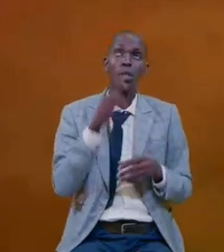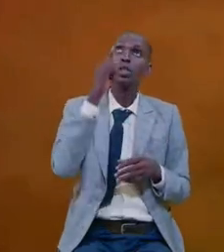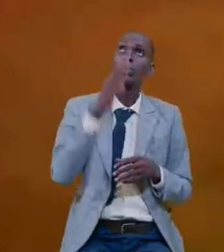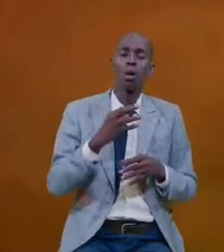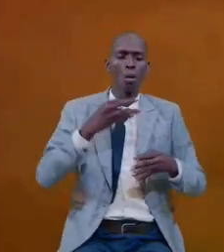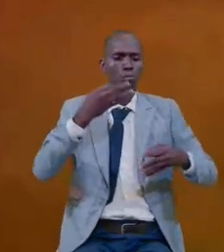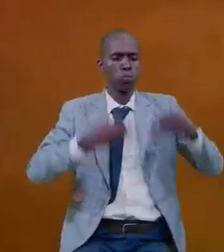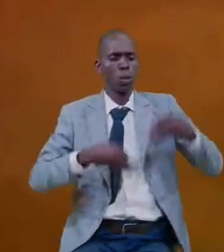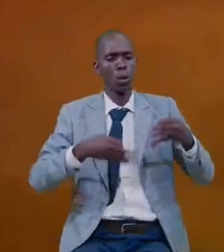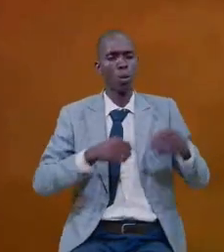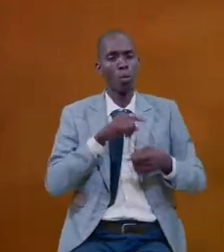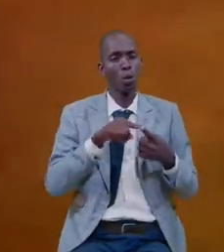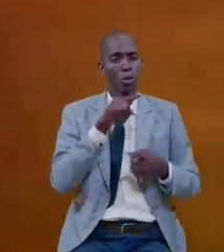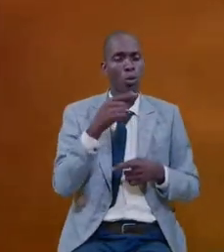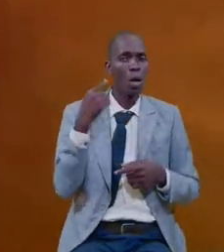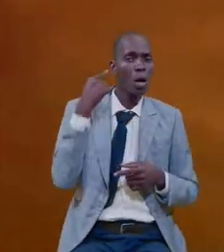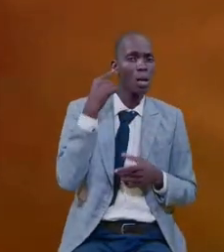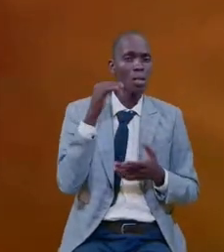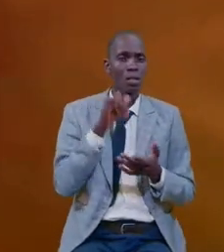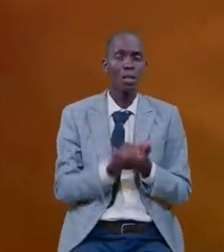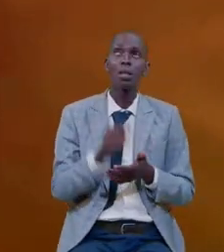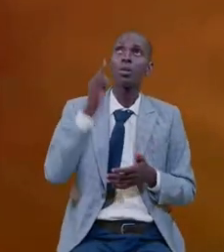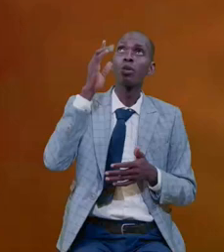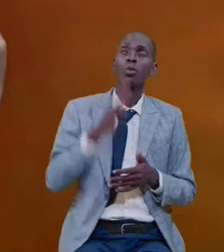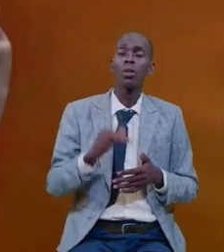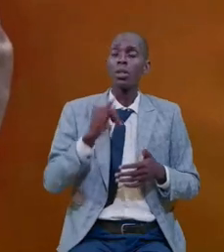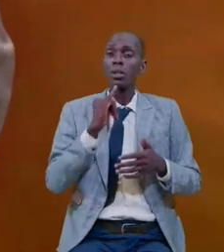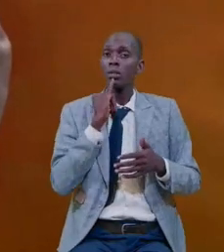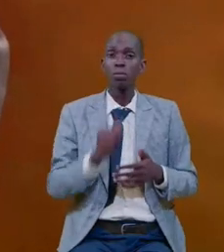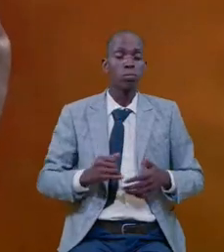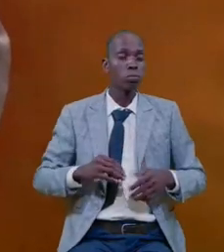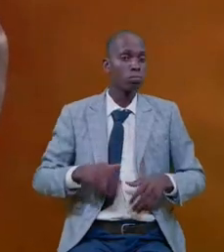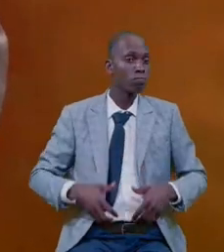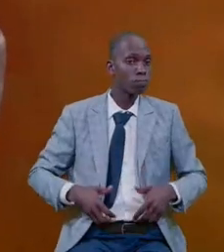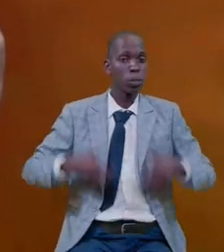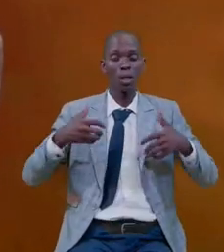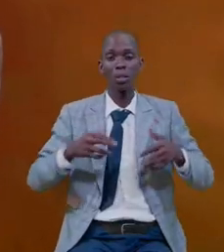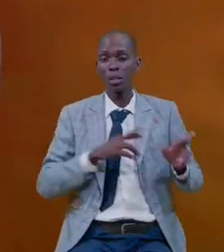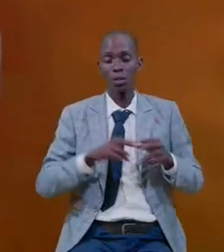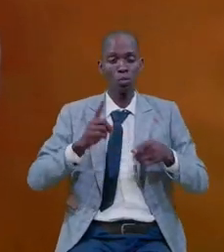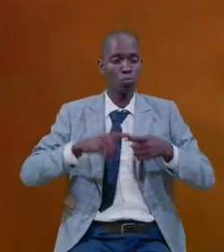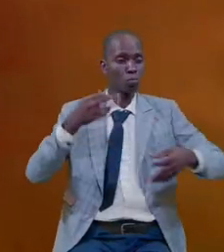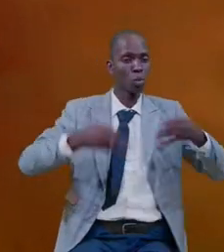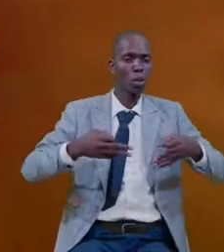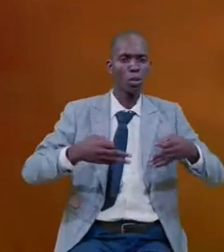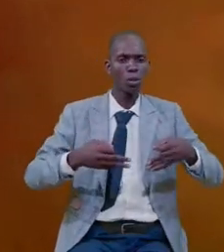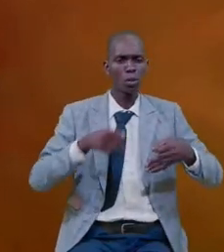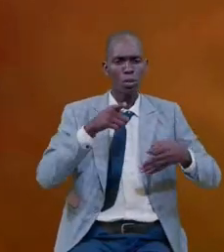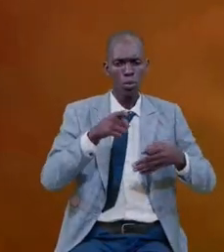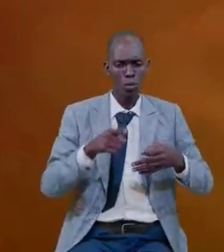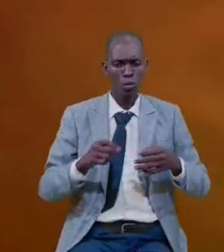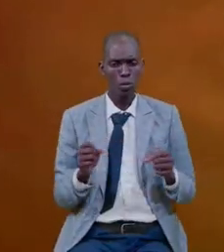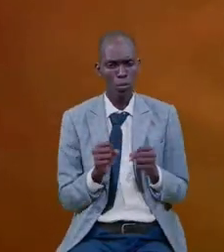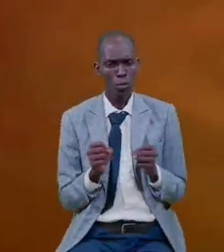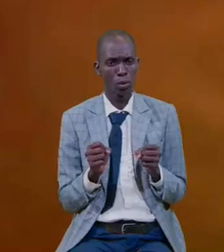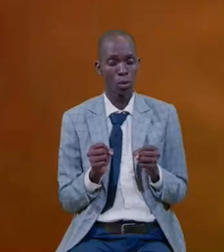du jugement de Dieu, lorsque vous entendez dire que Dieu est un Dieu, est un feu ardent, est-ce que